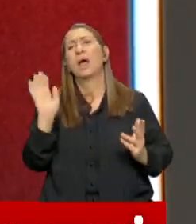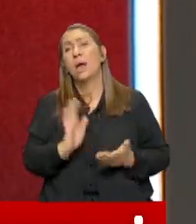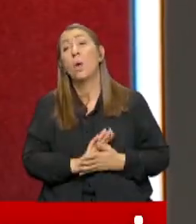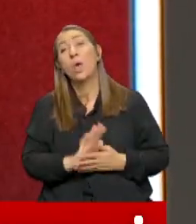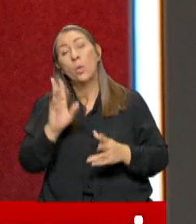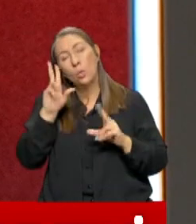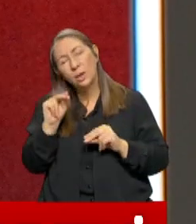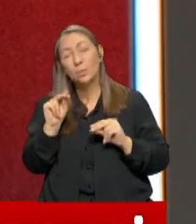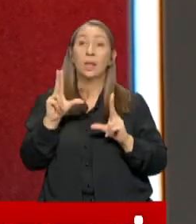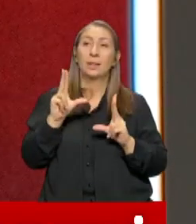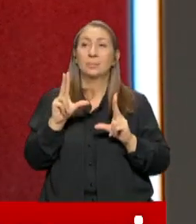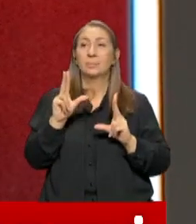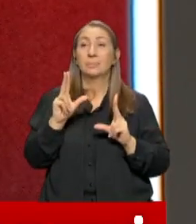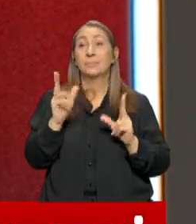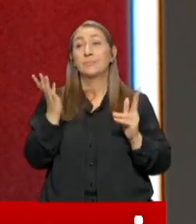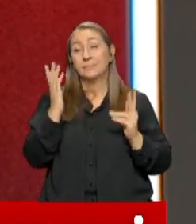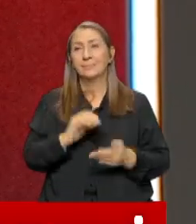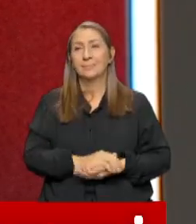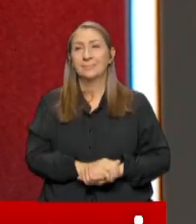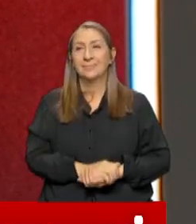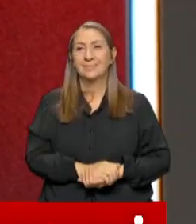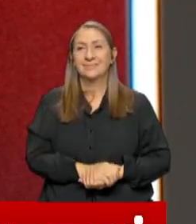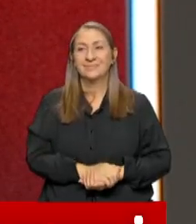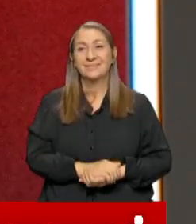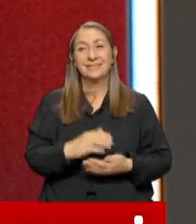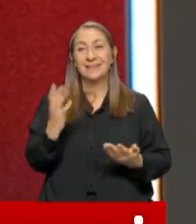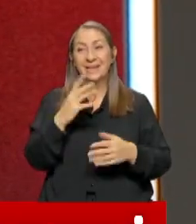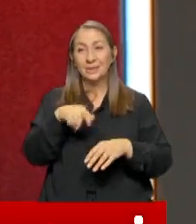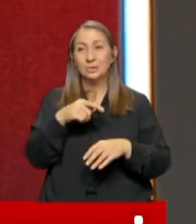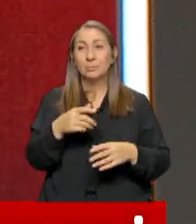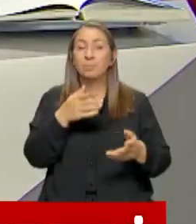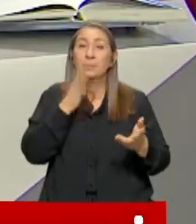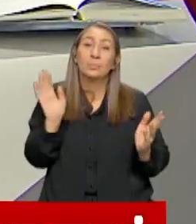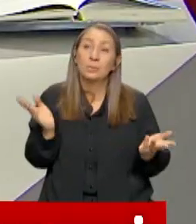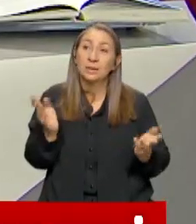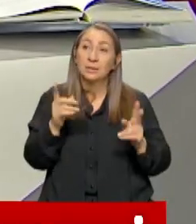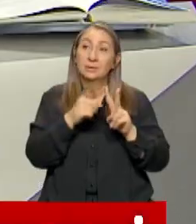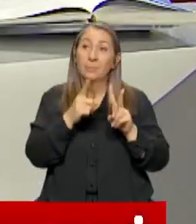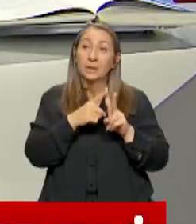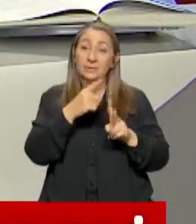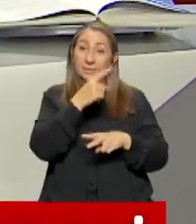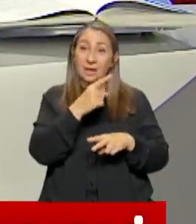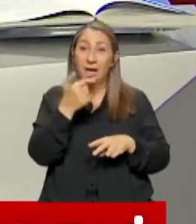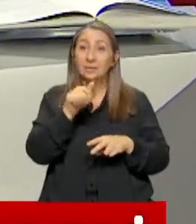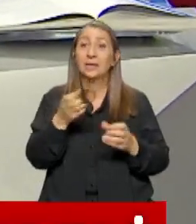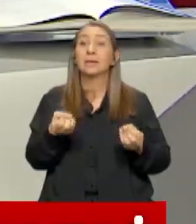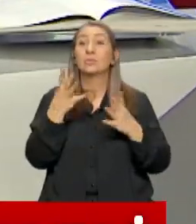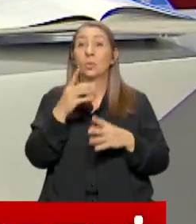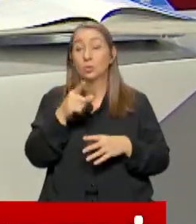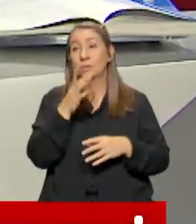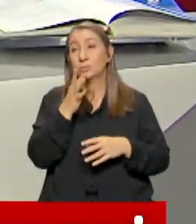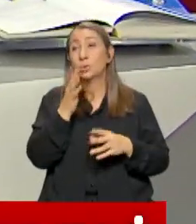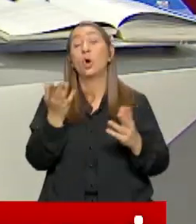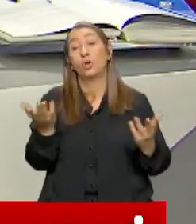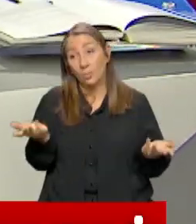uyuyalım uyanalım ne kadar sürede bilmiyorum nebatinin 6 ay yetmiyor ona en azından